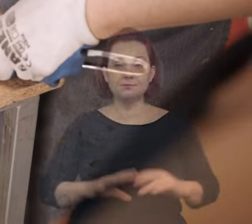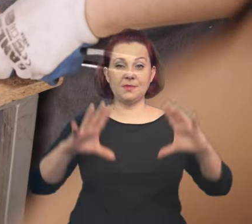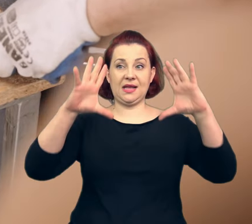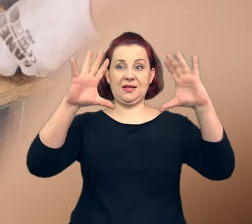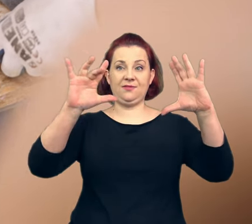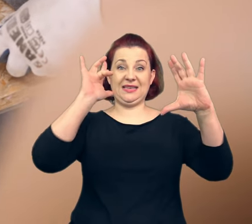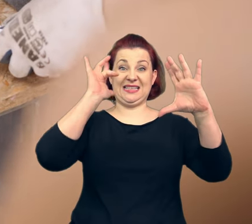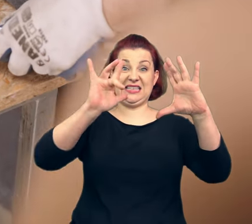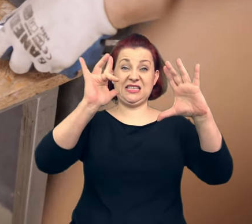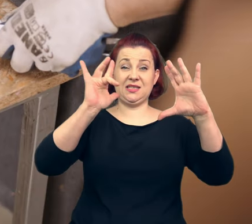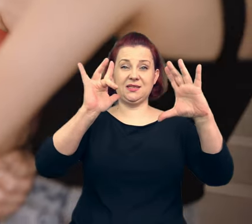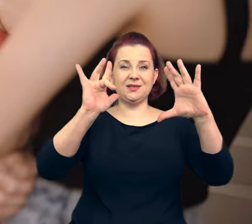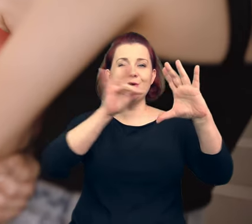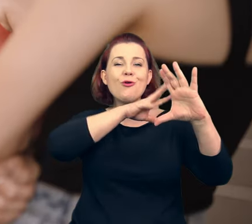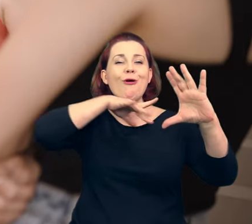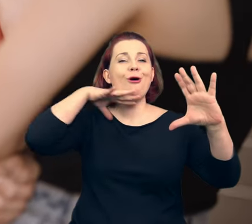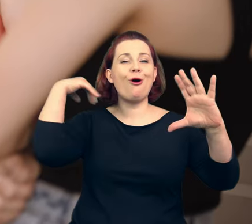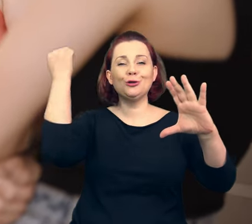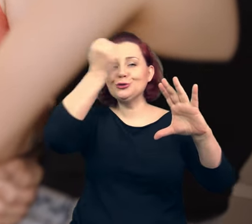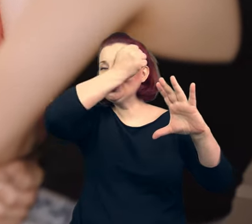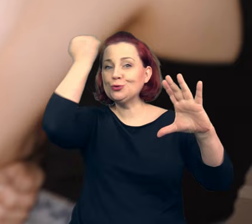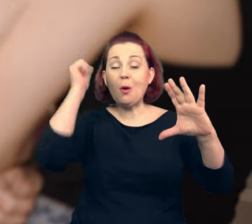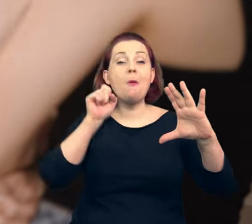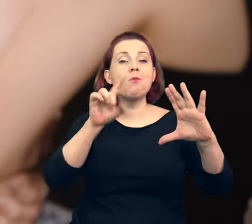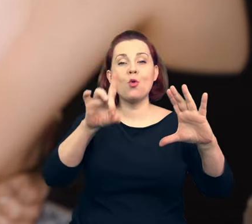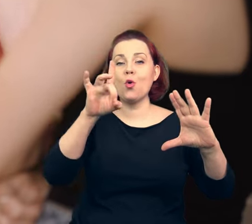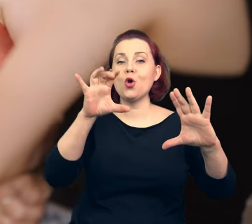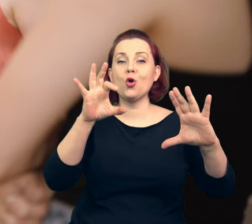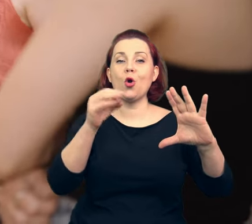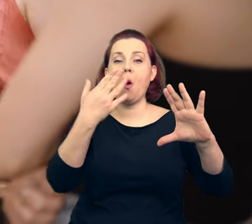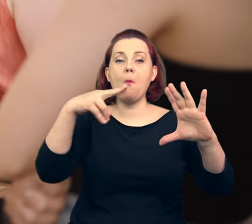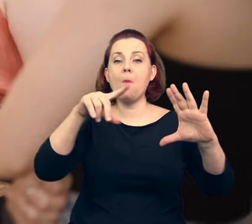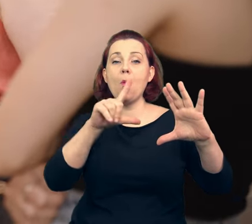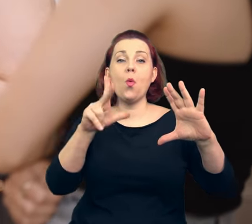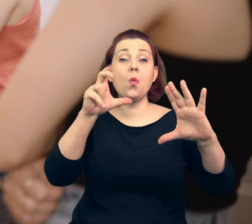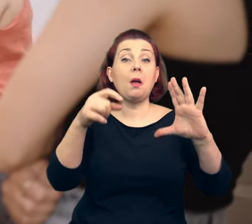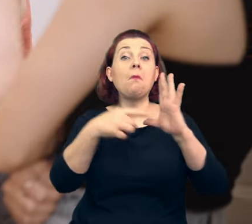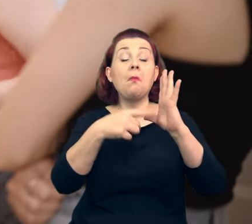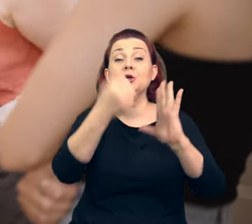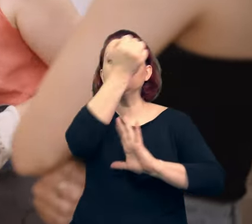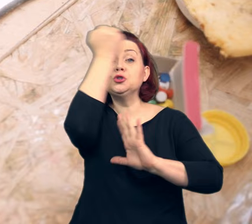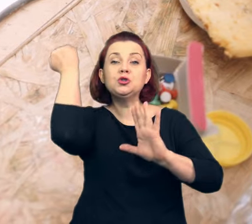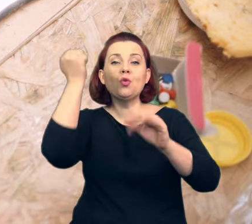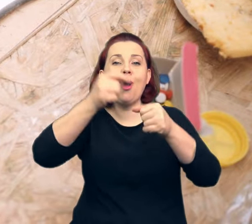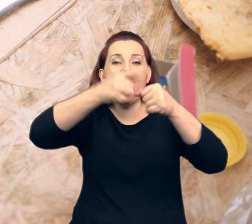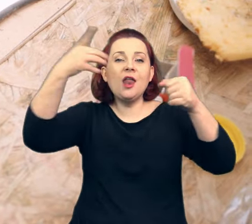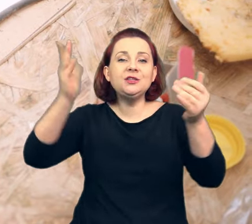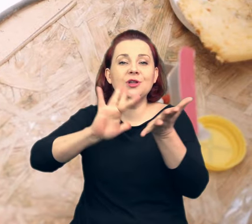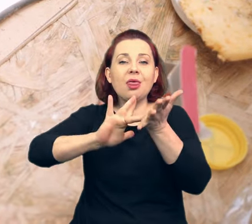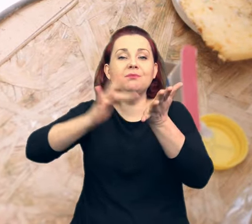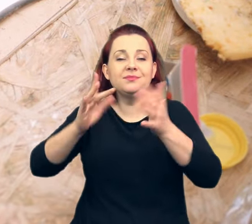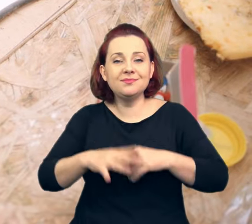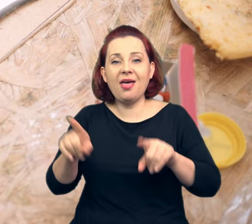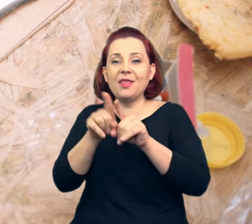W centrum każdej kompozycji z barwnego szkła znajduje się gomułka. Szkło z odciśniętym śladem liścia,